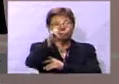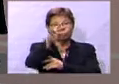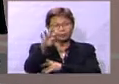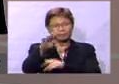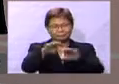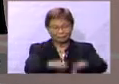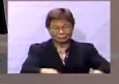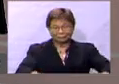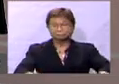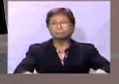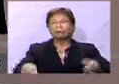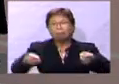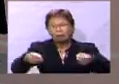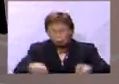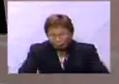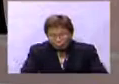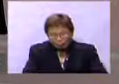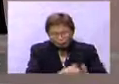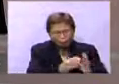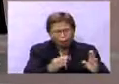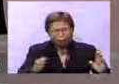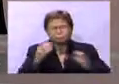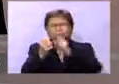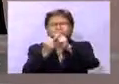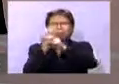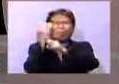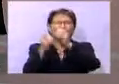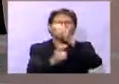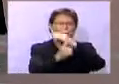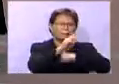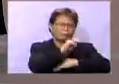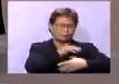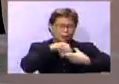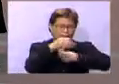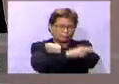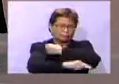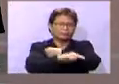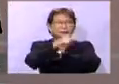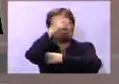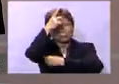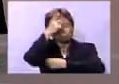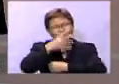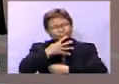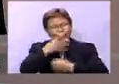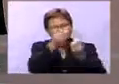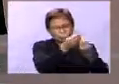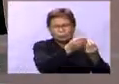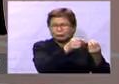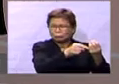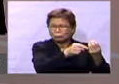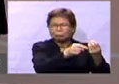824 kanak-kanak dilaporkan hilang sepanjang tahun lalu. Timbalan Menteri Dalam Negeri Datuk Masir Kujat berkata jumlah itu